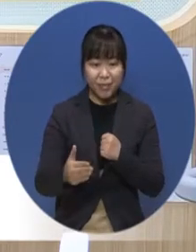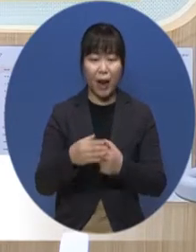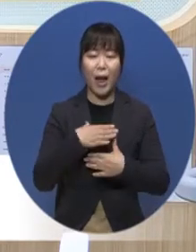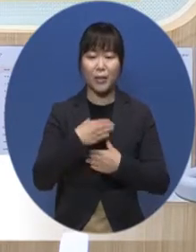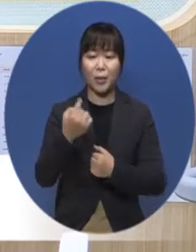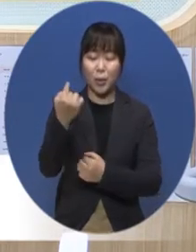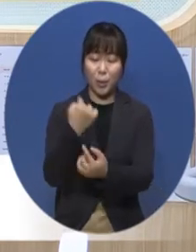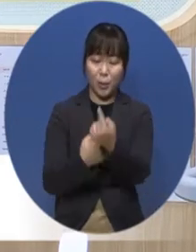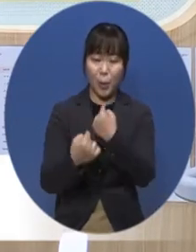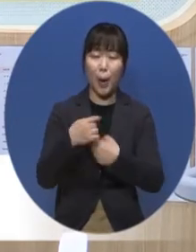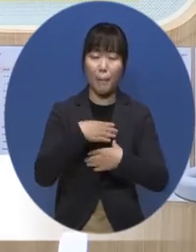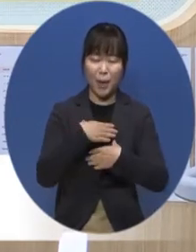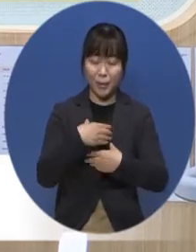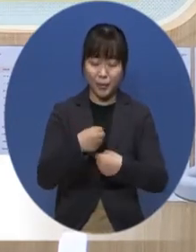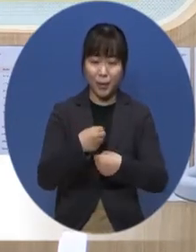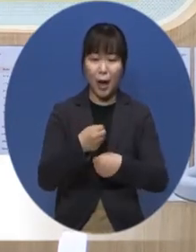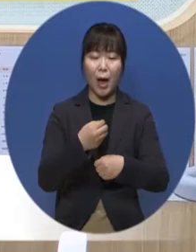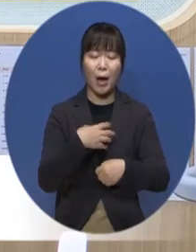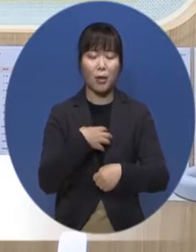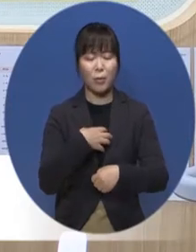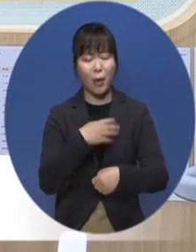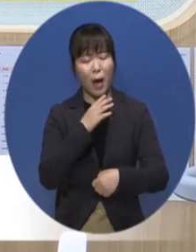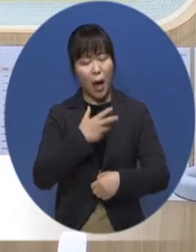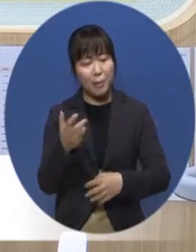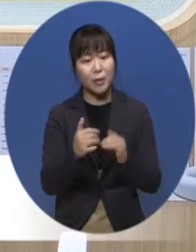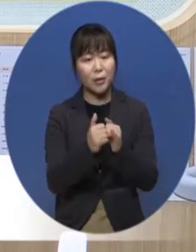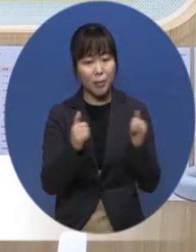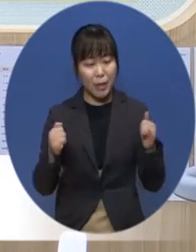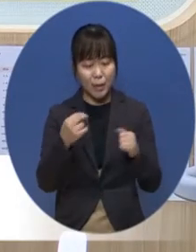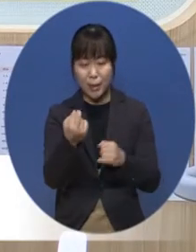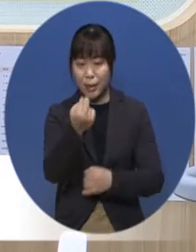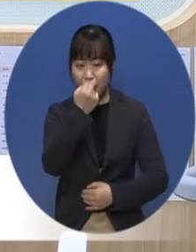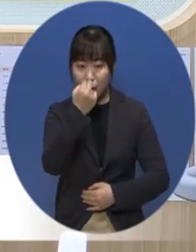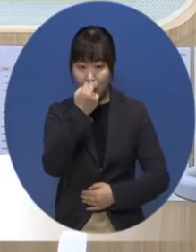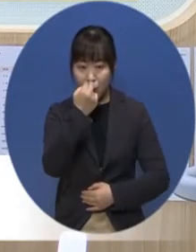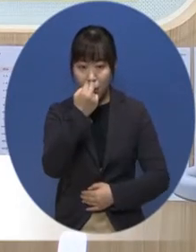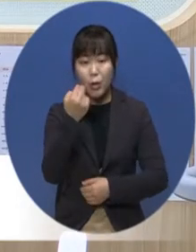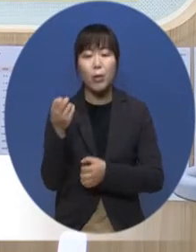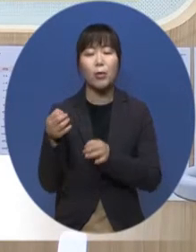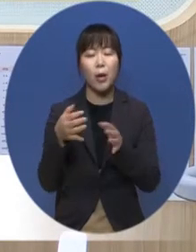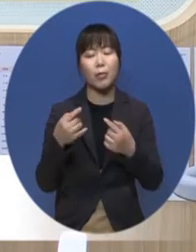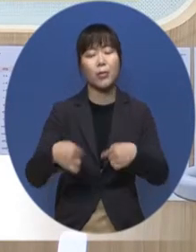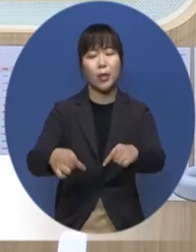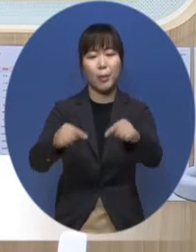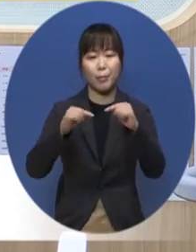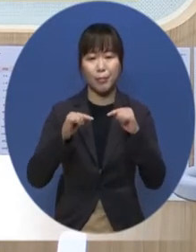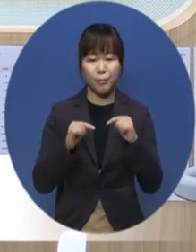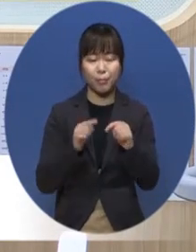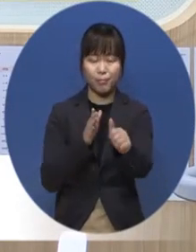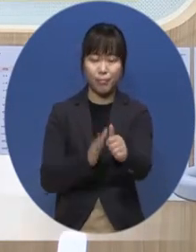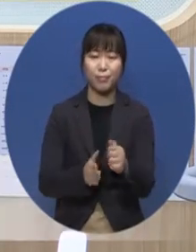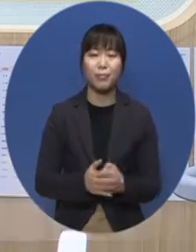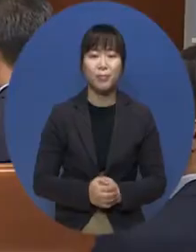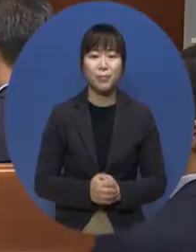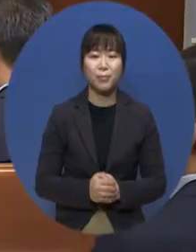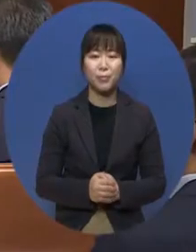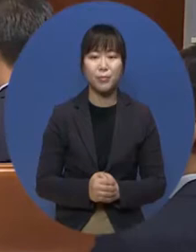안전하게 방문하셔서 아픈 사람들한테 생명을 살리는 헌혈에 동참해 주셔도 됩니다.